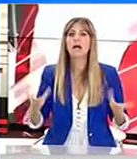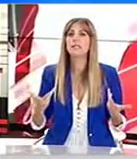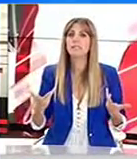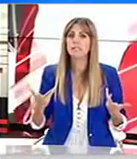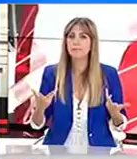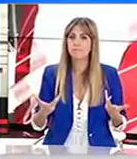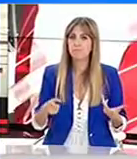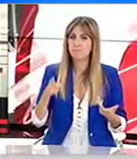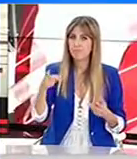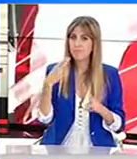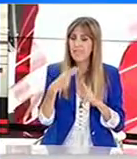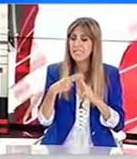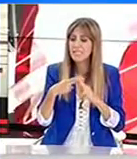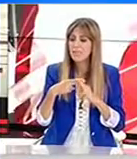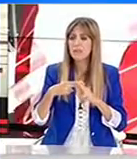των βασικών αγαθών.